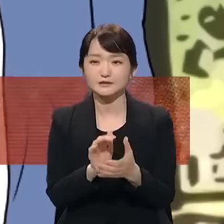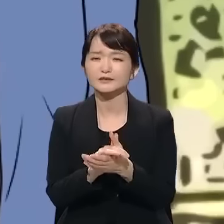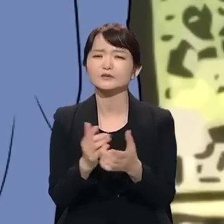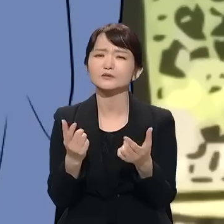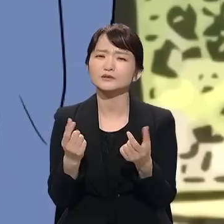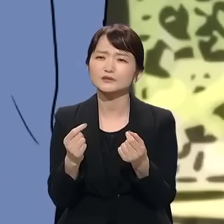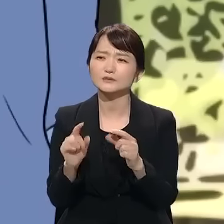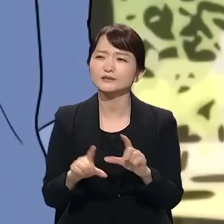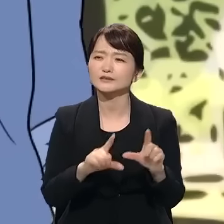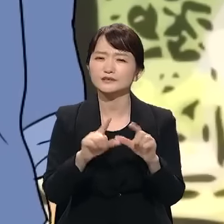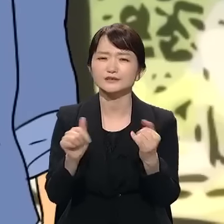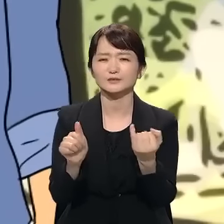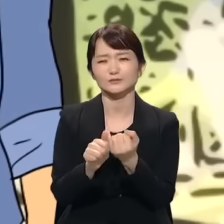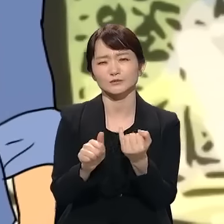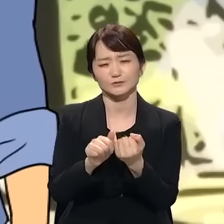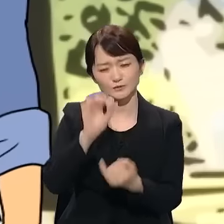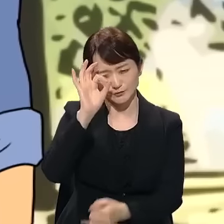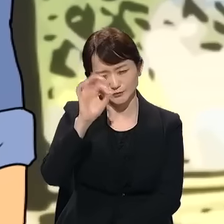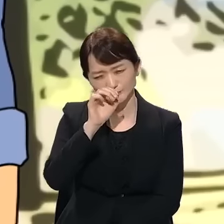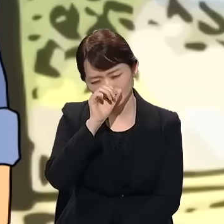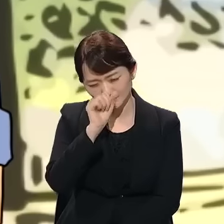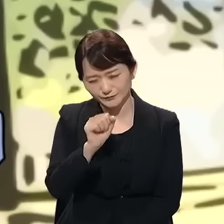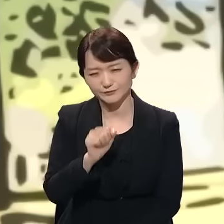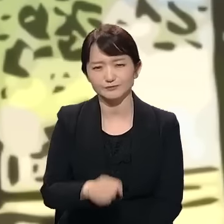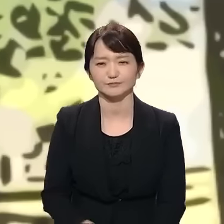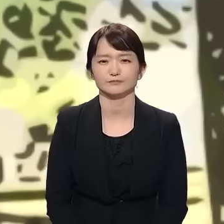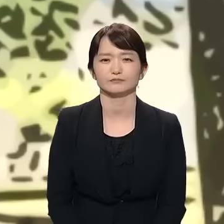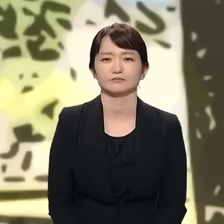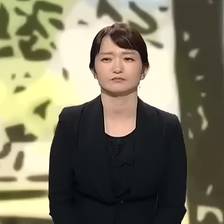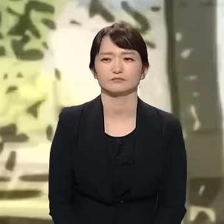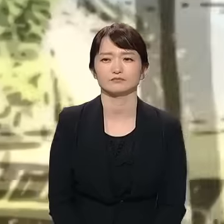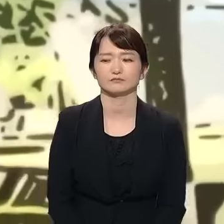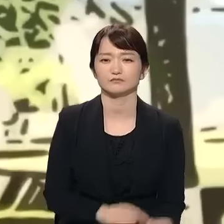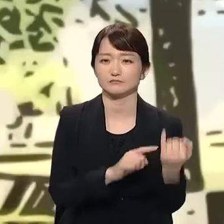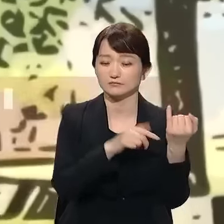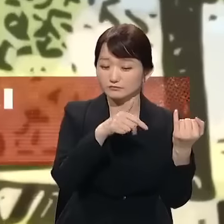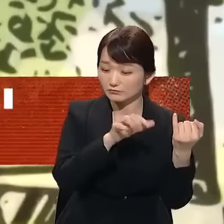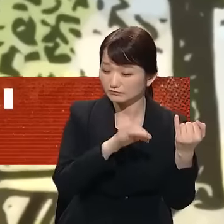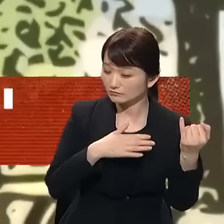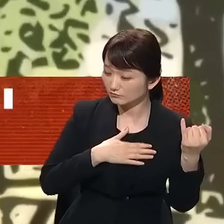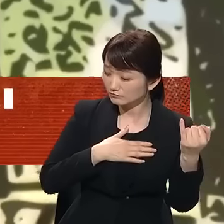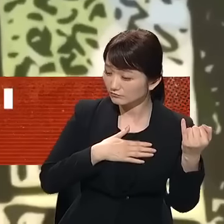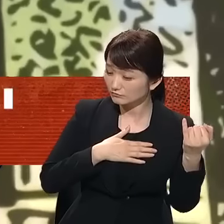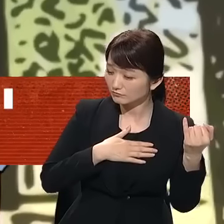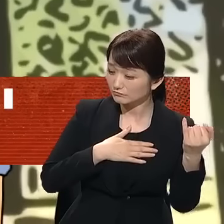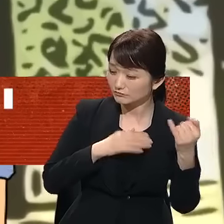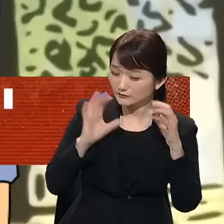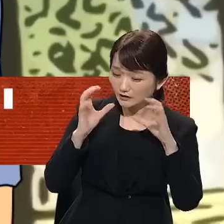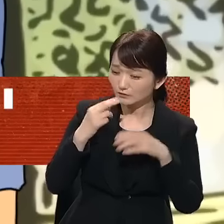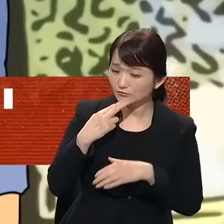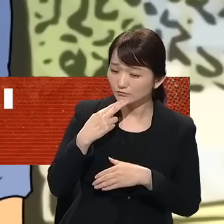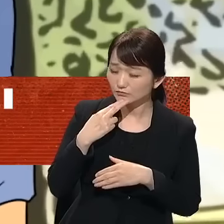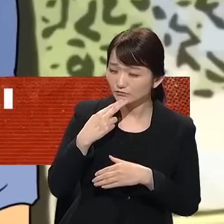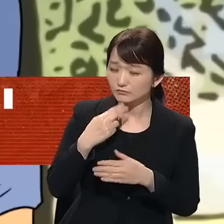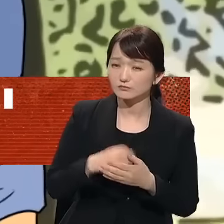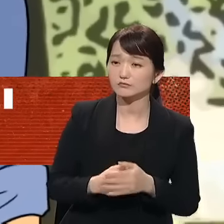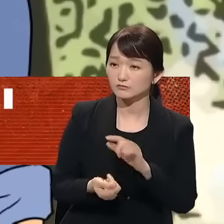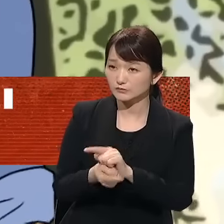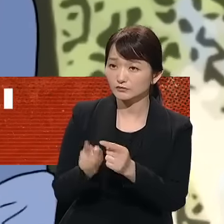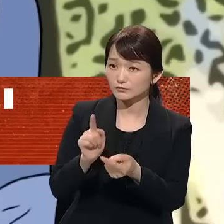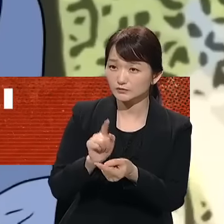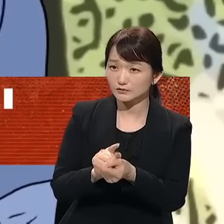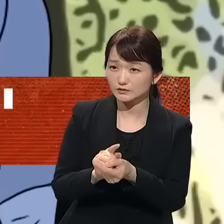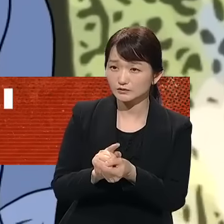지내는 부부 너무 복이 좋은 거 같아라고 얘기를 해서 정신은 는 아니 나는 우리는 애도 없기 때문에 서로한테